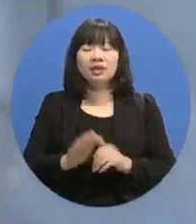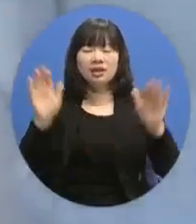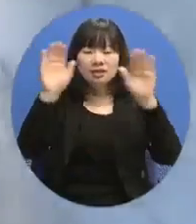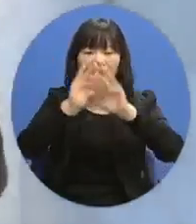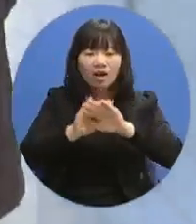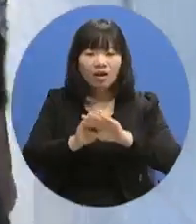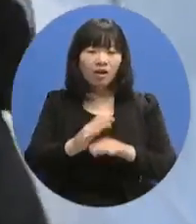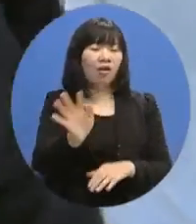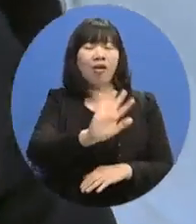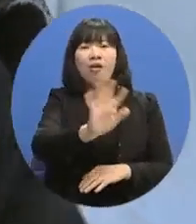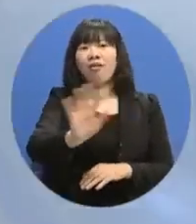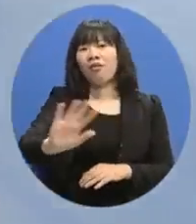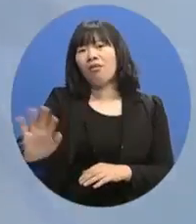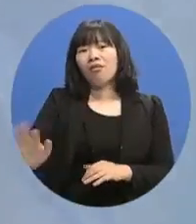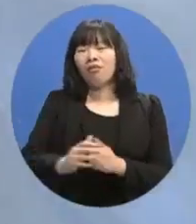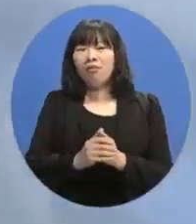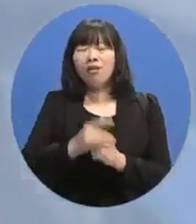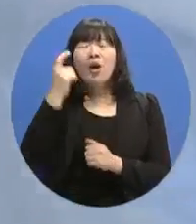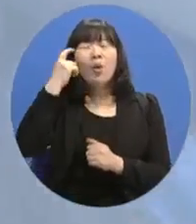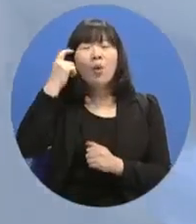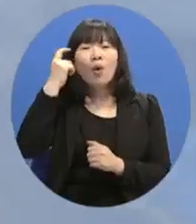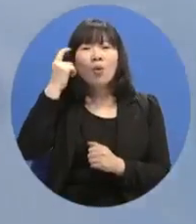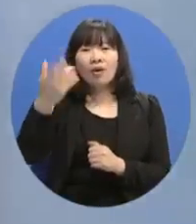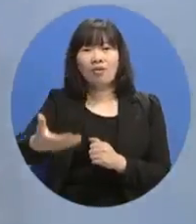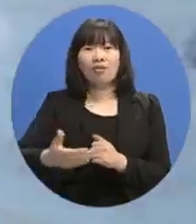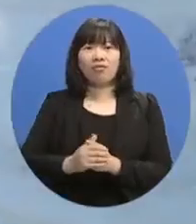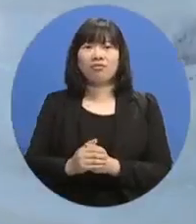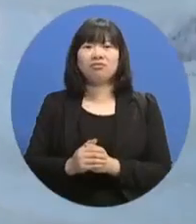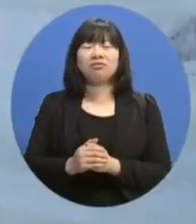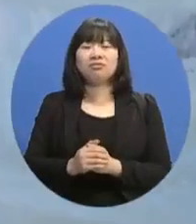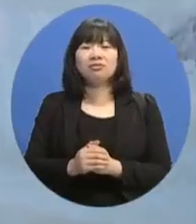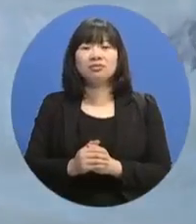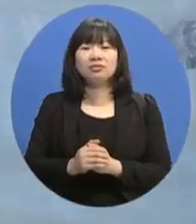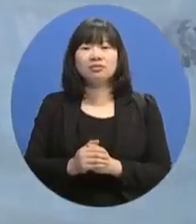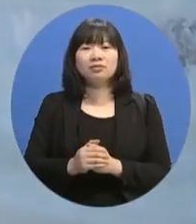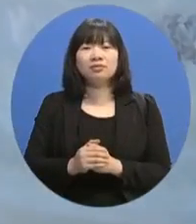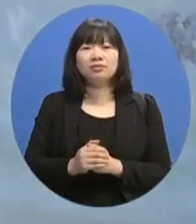깜깜하지가 않아. 왜 그럴까? 어?